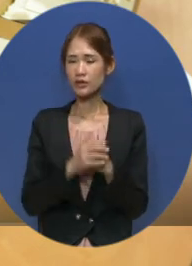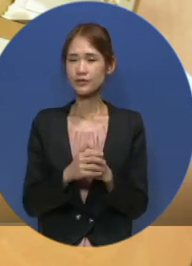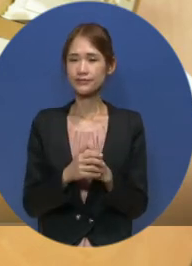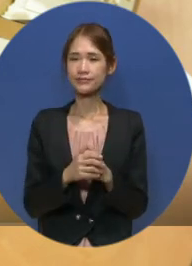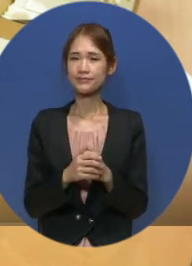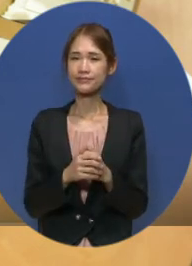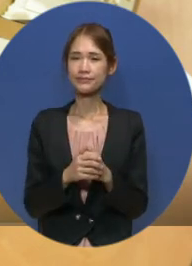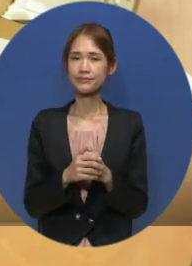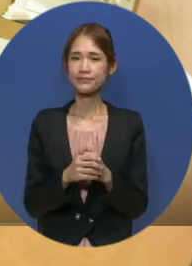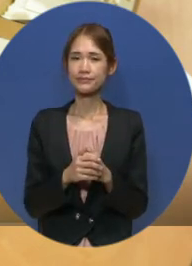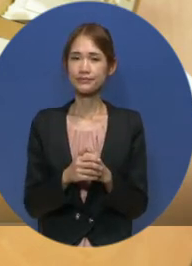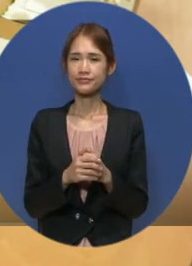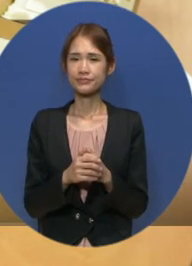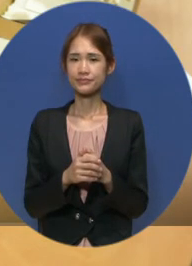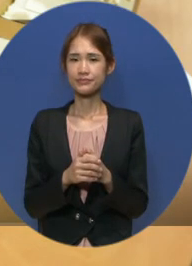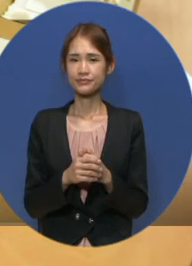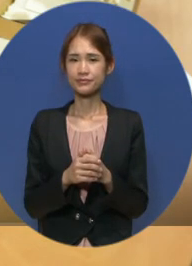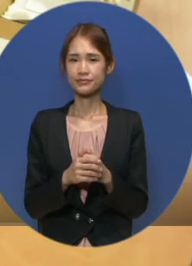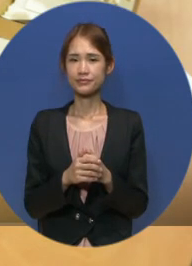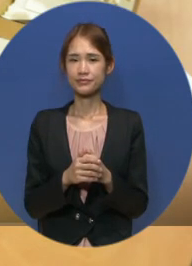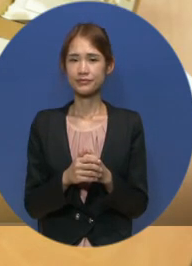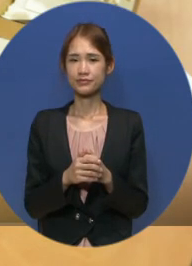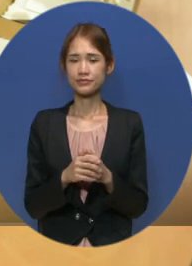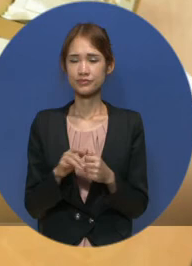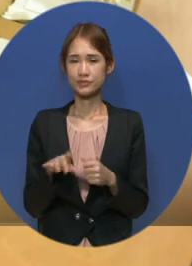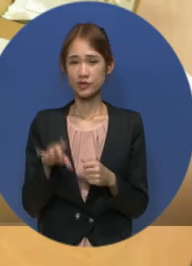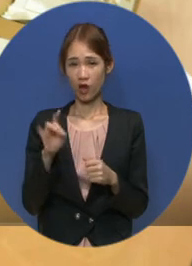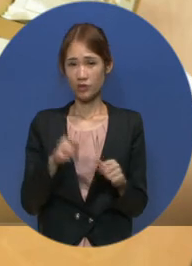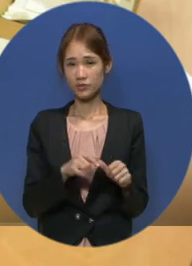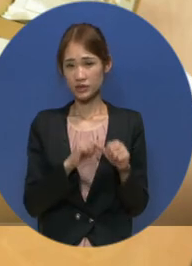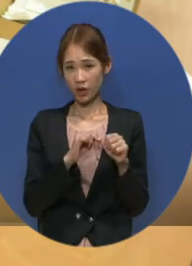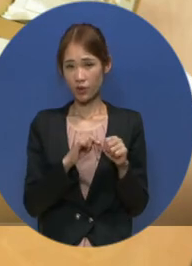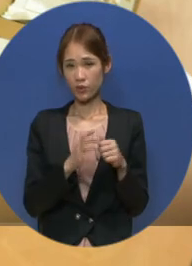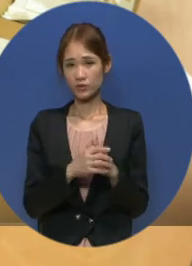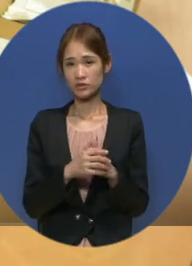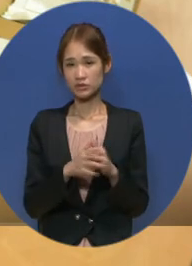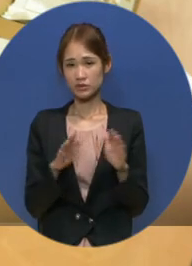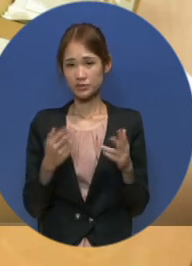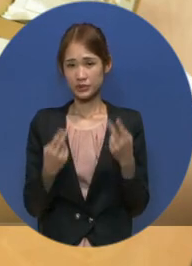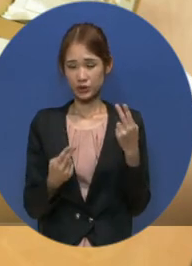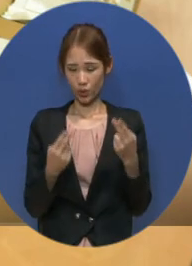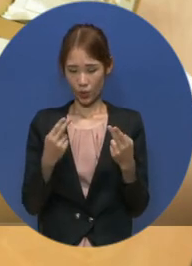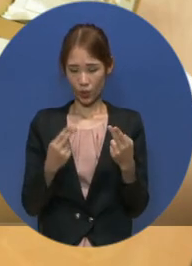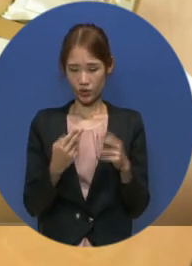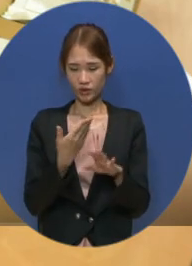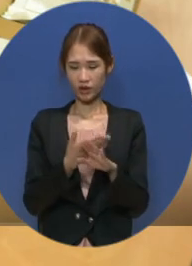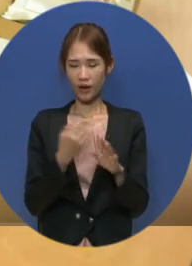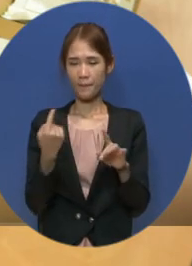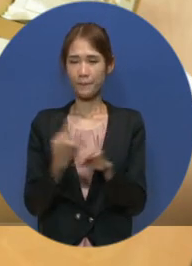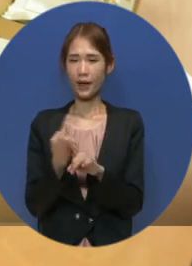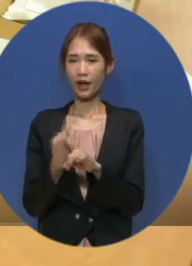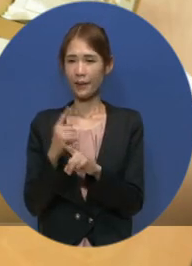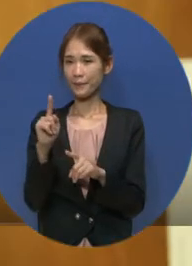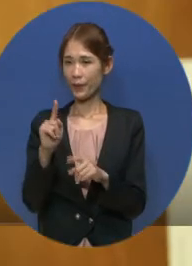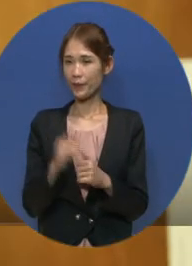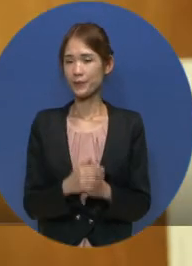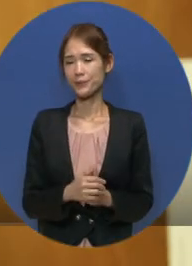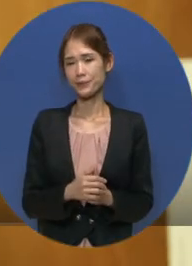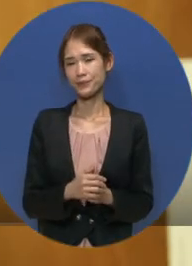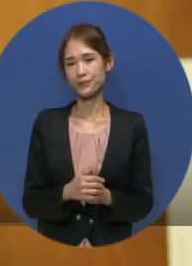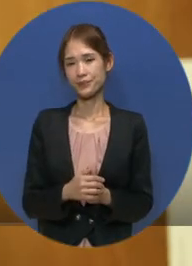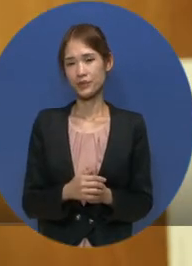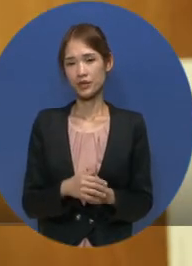네. 그럼 그 처음 고용했을 때와 네. 지금이랑 비교했을 때 좀 달라진 점이 있다면 어떤 게 있나요?